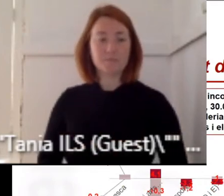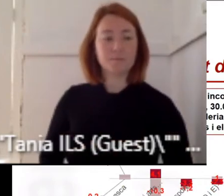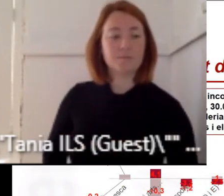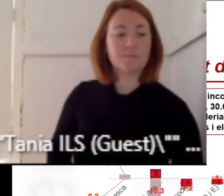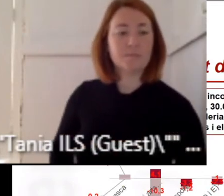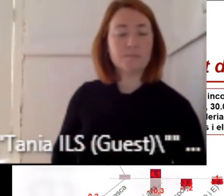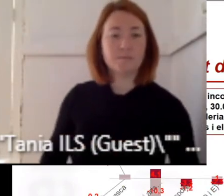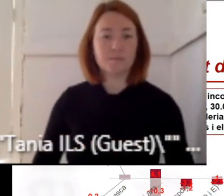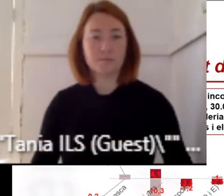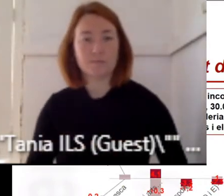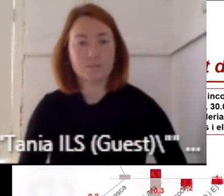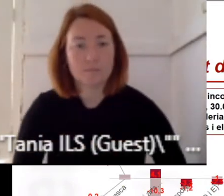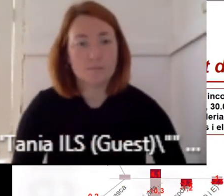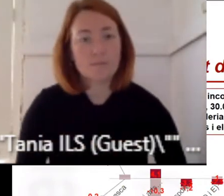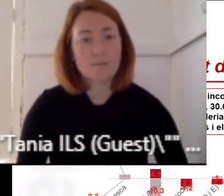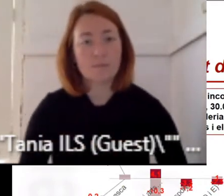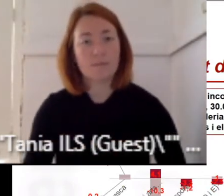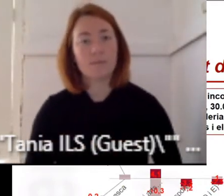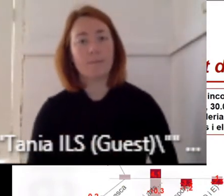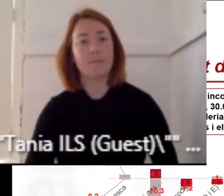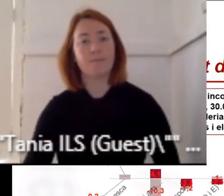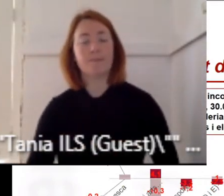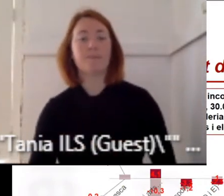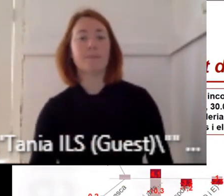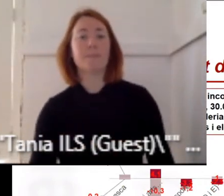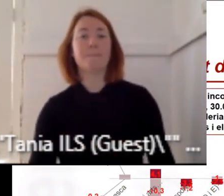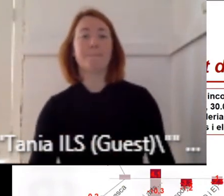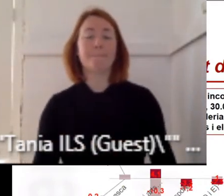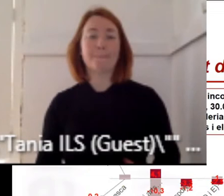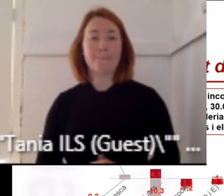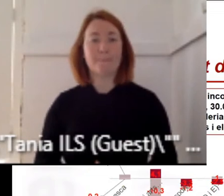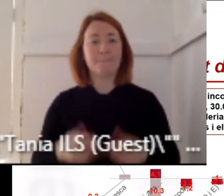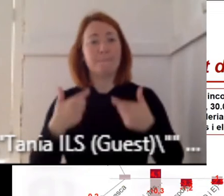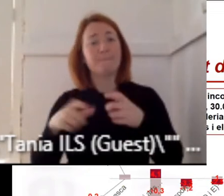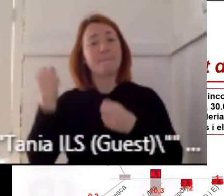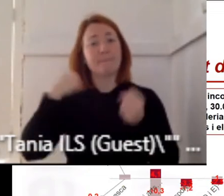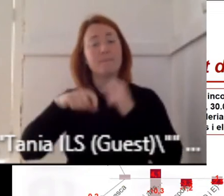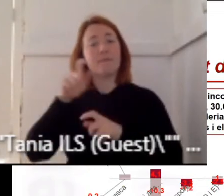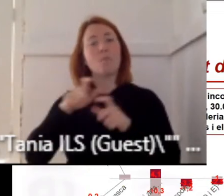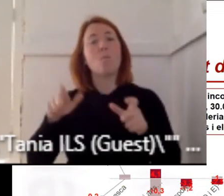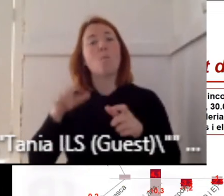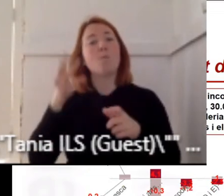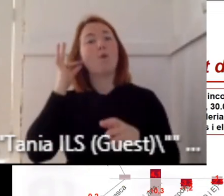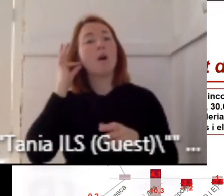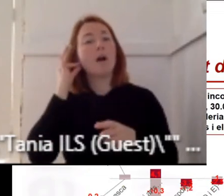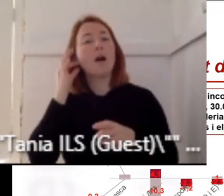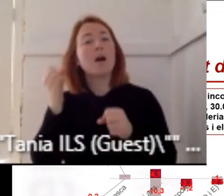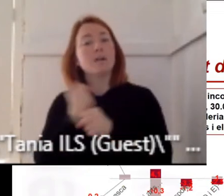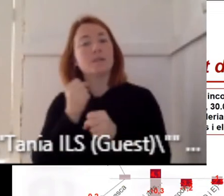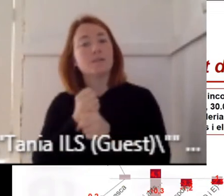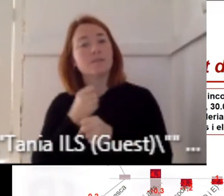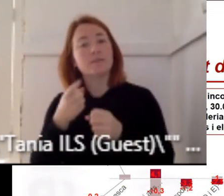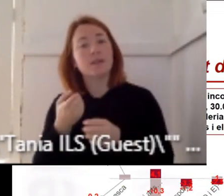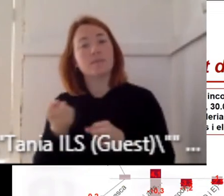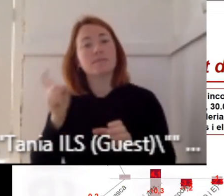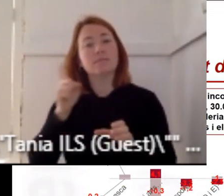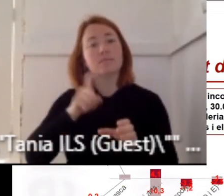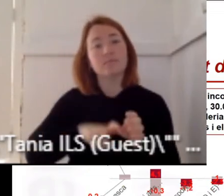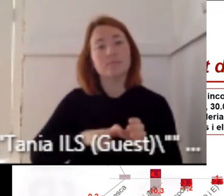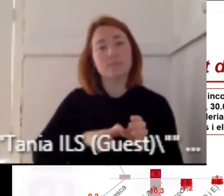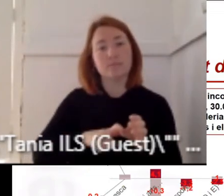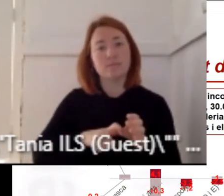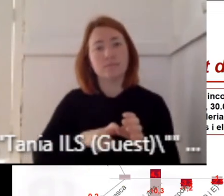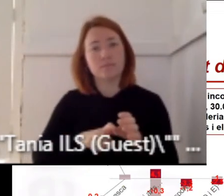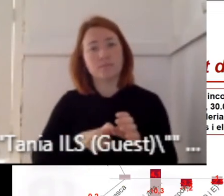També veiem, doncs, en relació al sector d'activitat de les dones ocupades, que més de 18.000 dones s'han incorporat al món del treball el segon trimestre